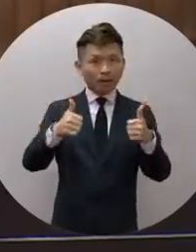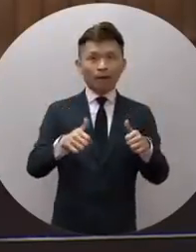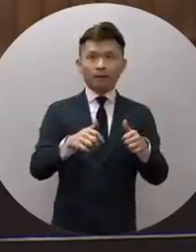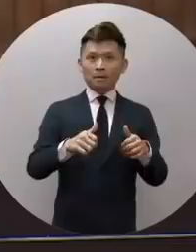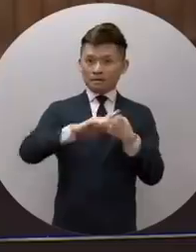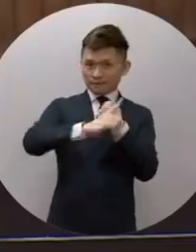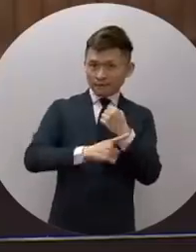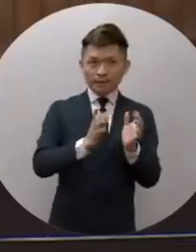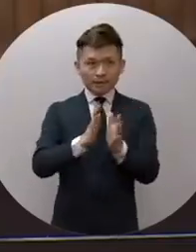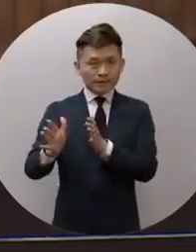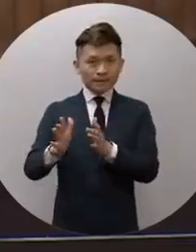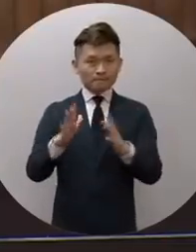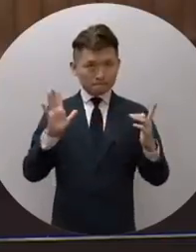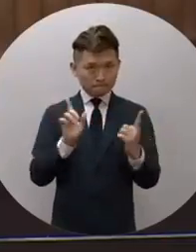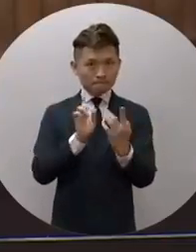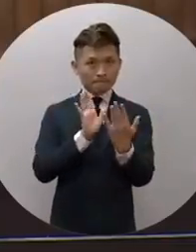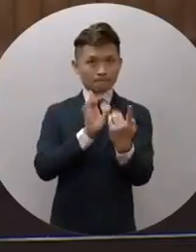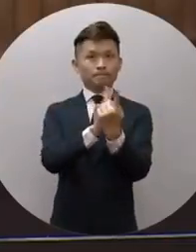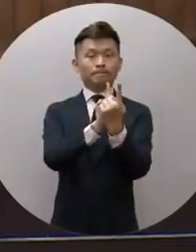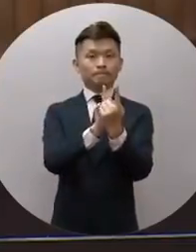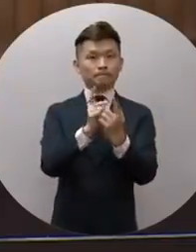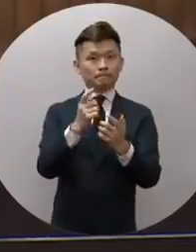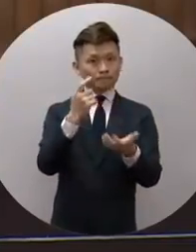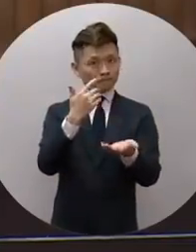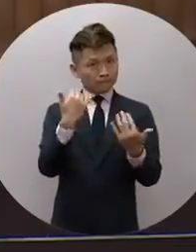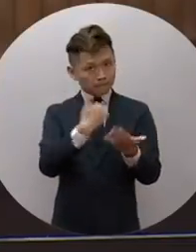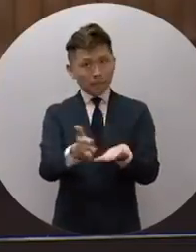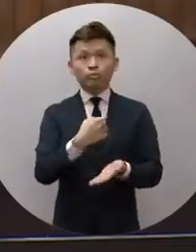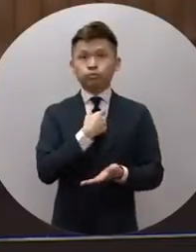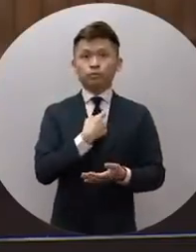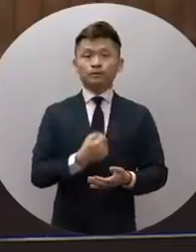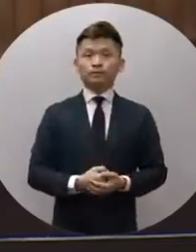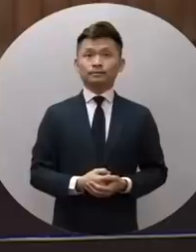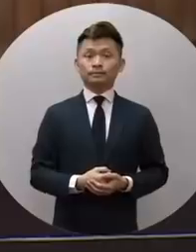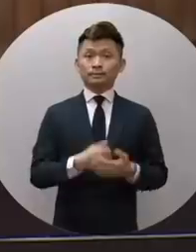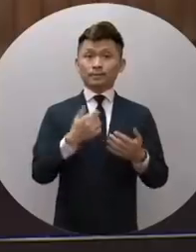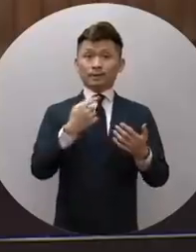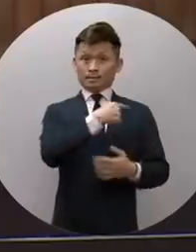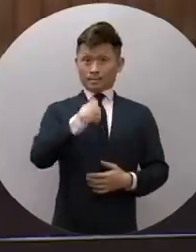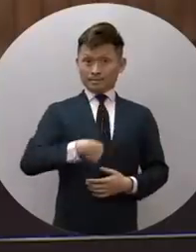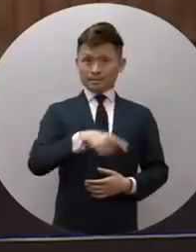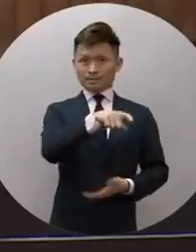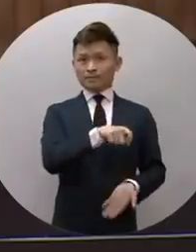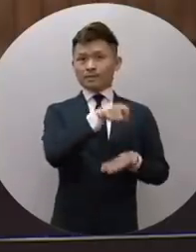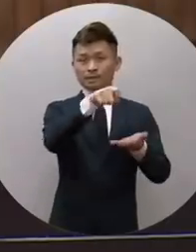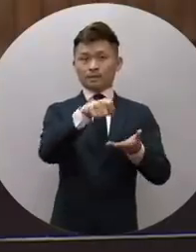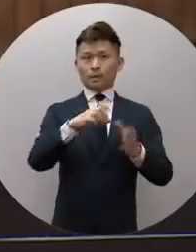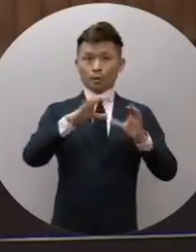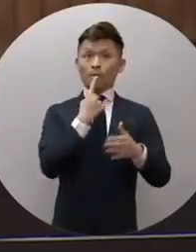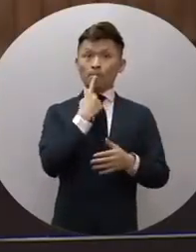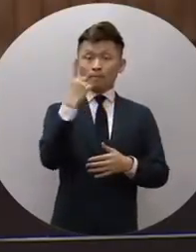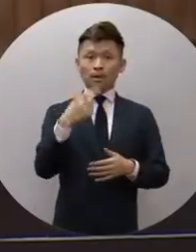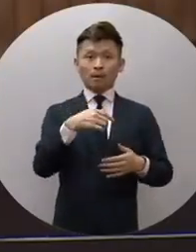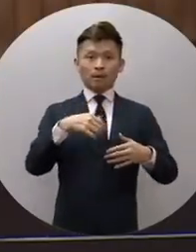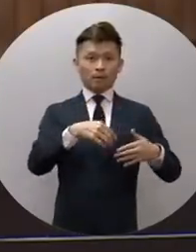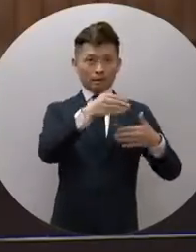上必须面对、正式处理的问题。面对北京抛出的一国两制